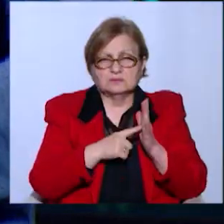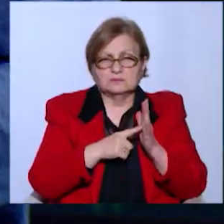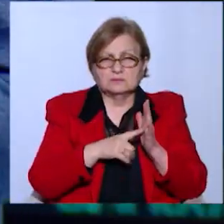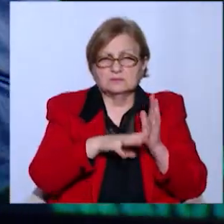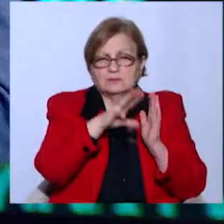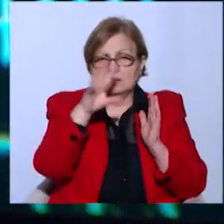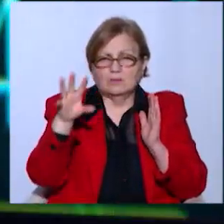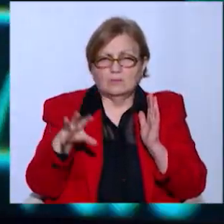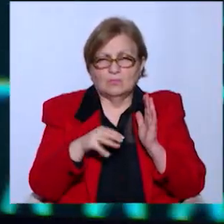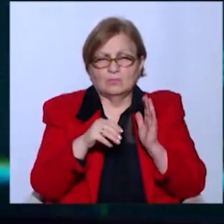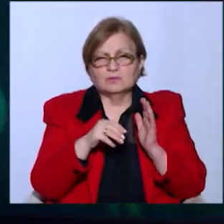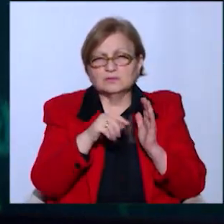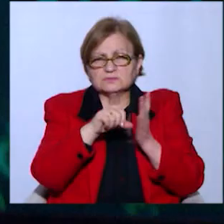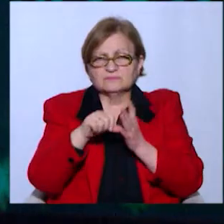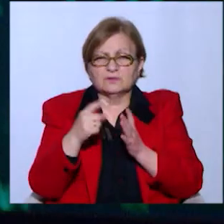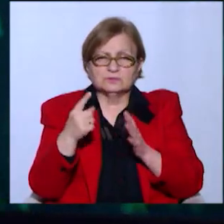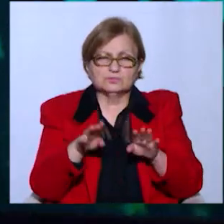წევრი b1-ის ტოლია ამ შემთხვევაში.